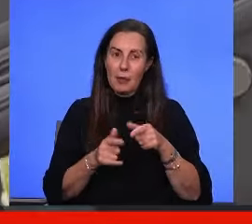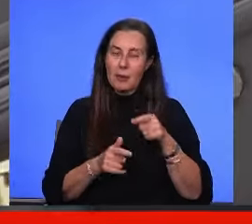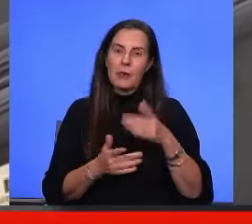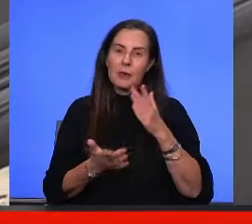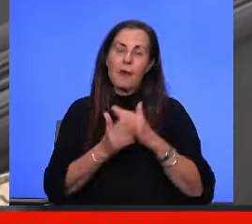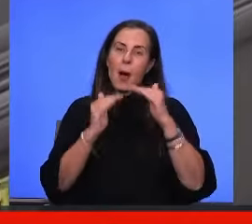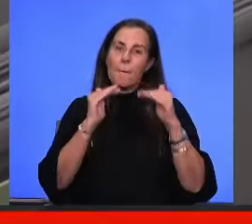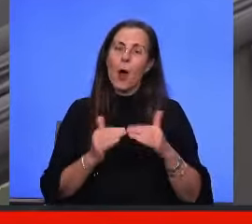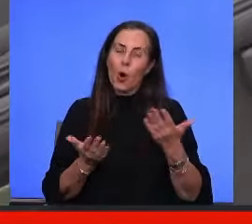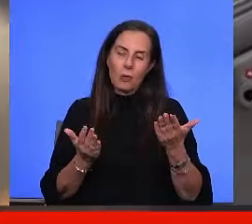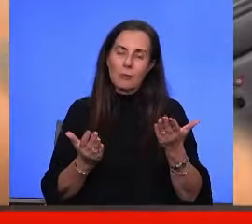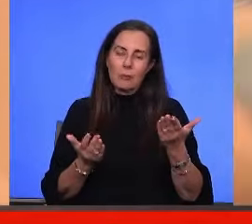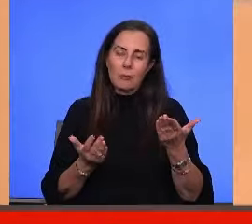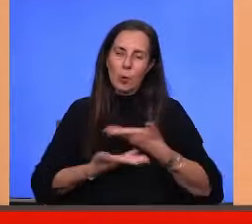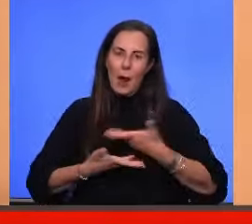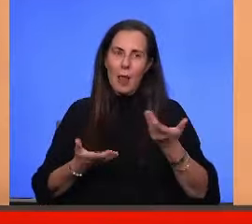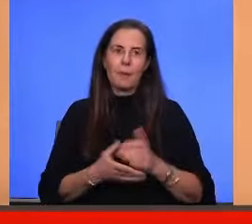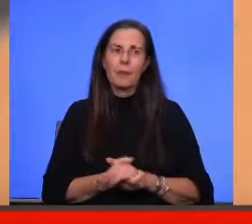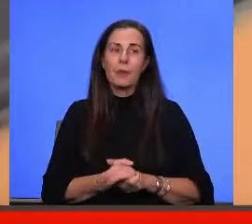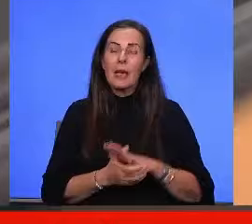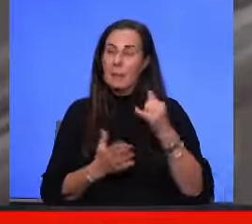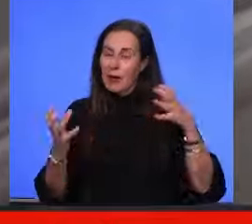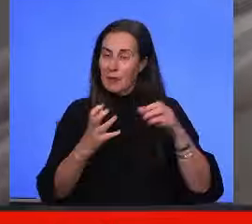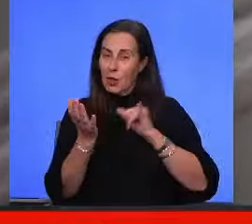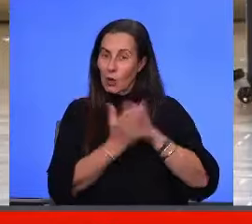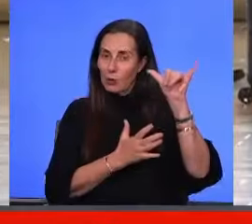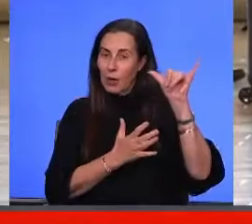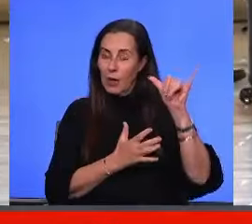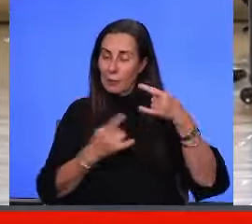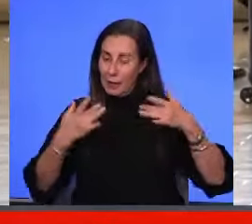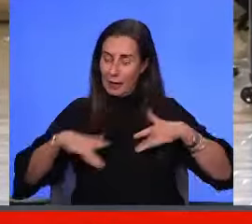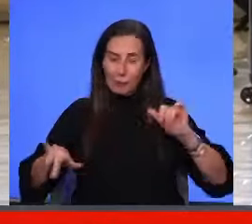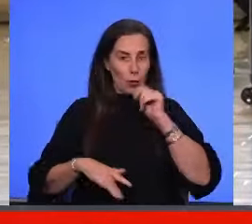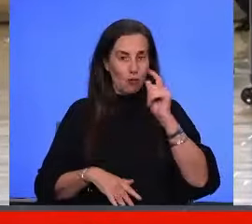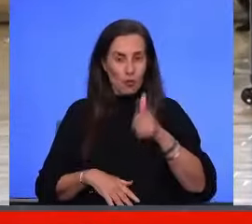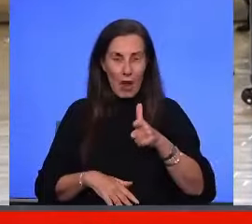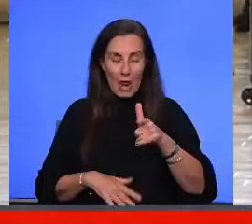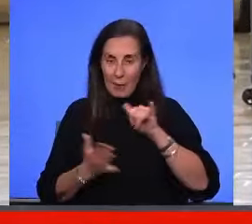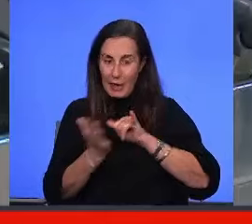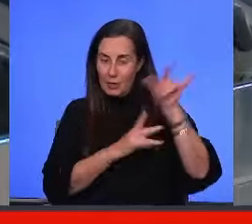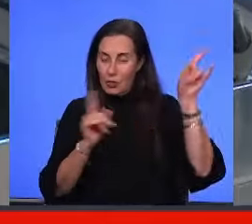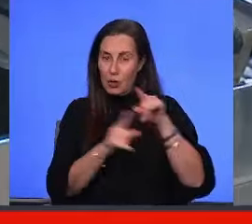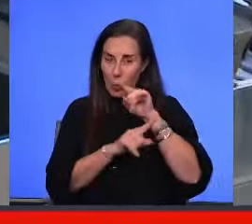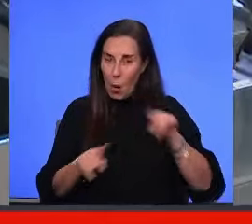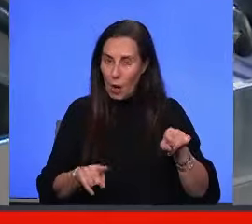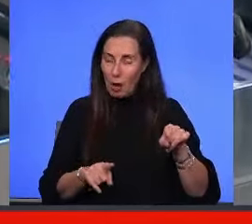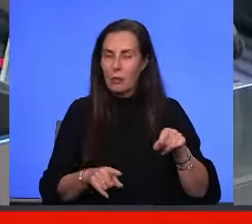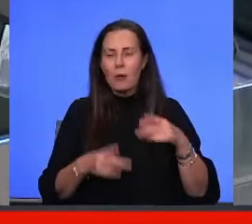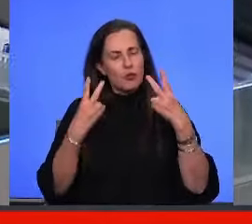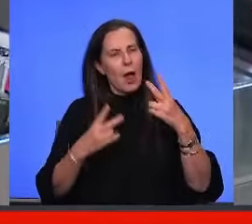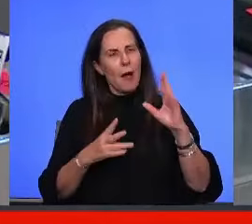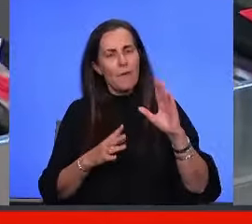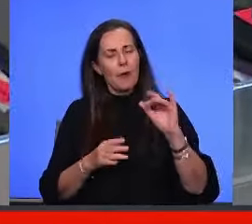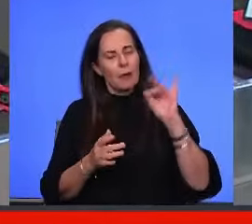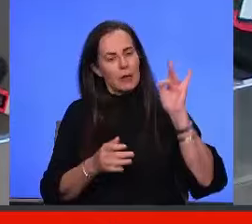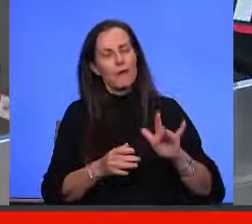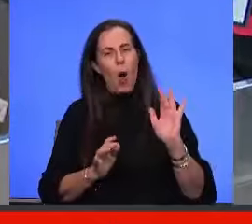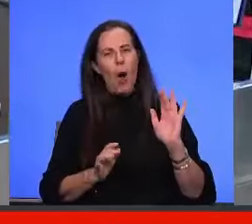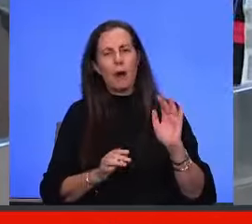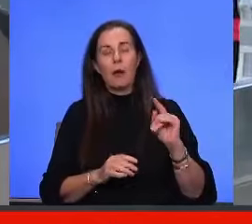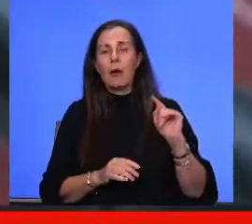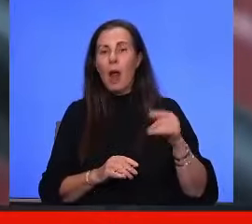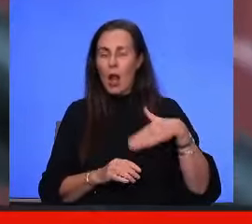פחות תופס. אם חברת התעופה מתחמקת מלשלם לכם על טיסה שבוטלה, כדאי להגיש תביעה קטנה. לרוב